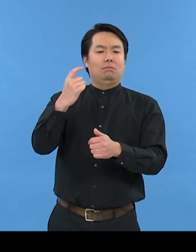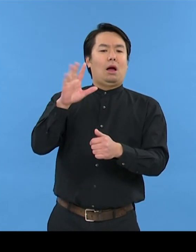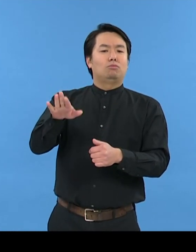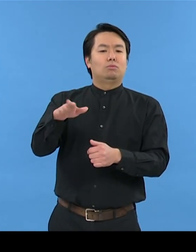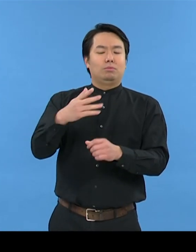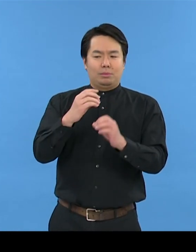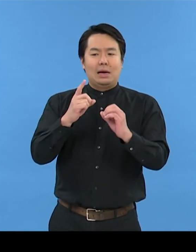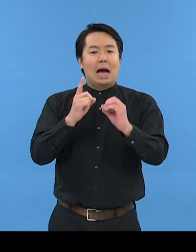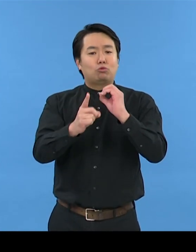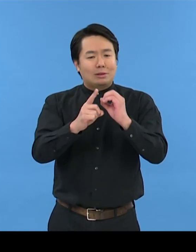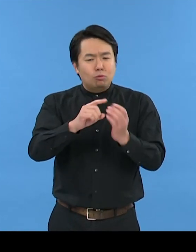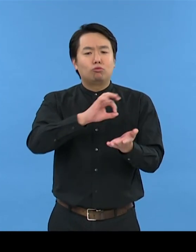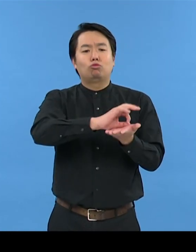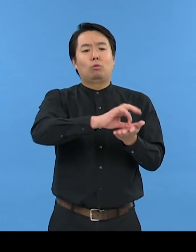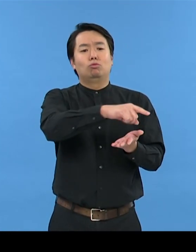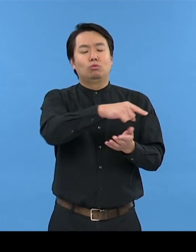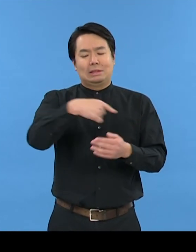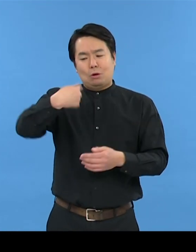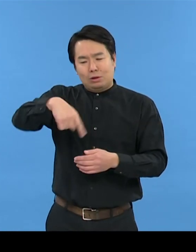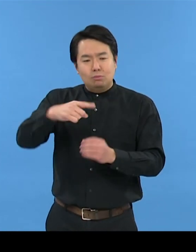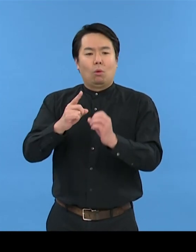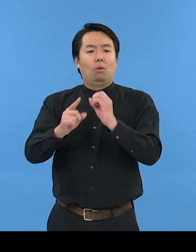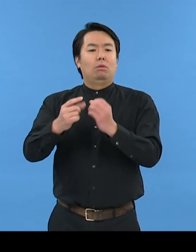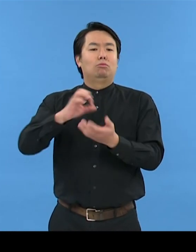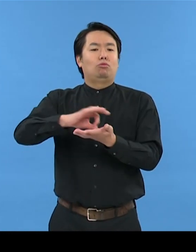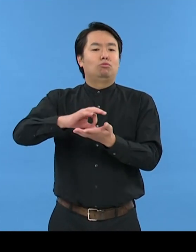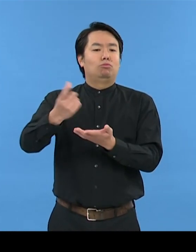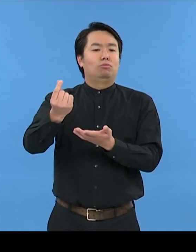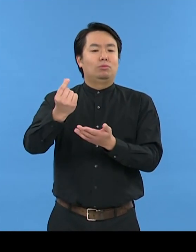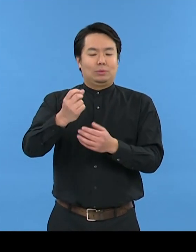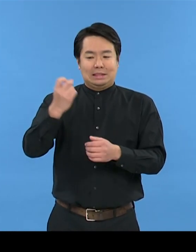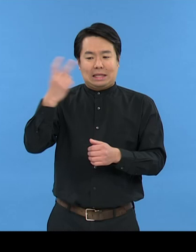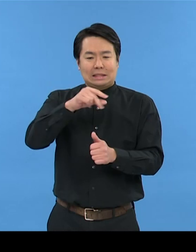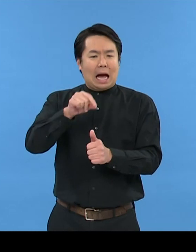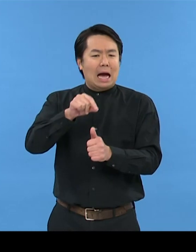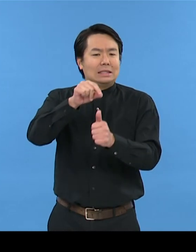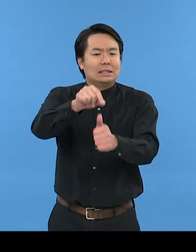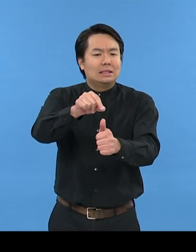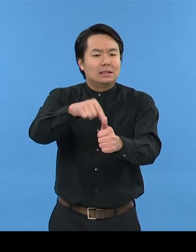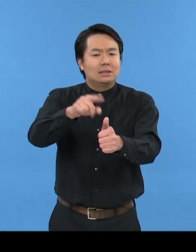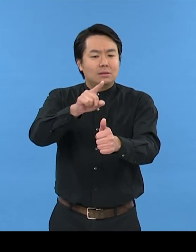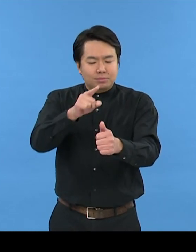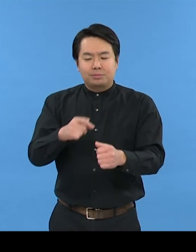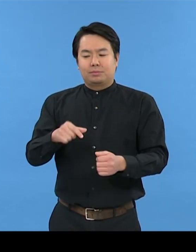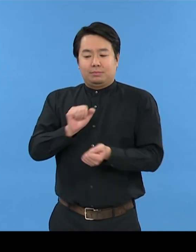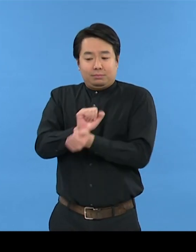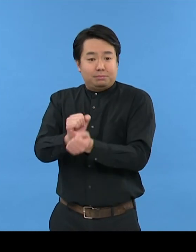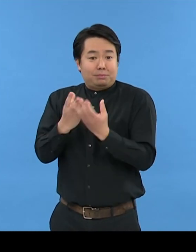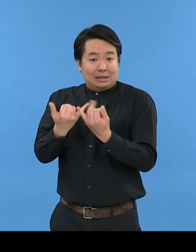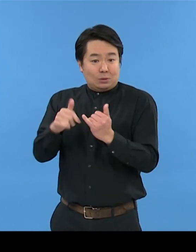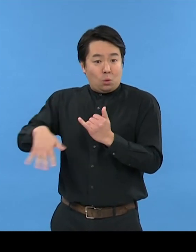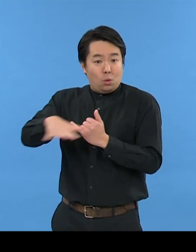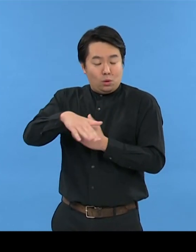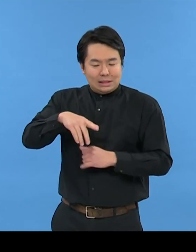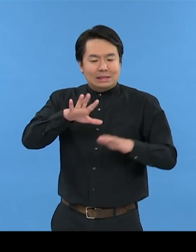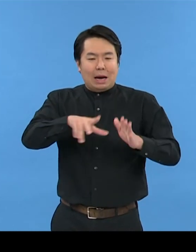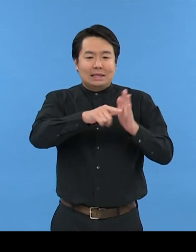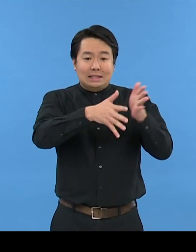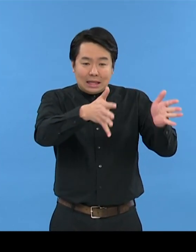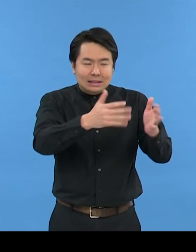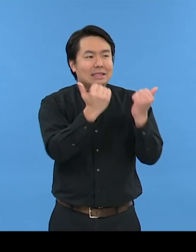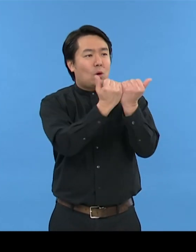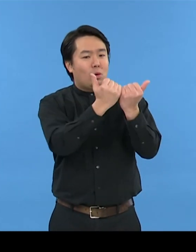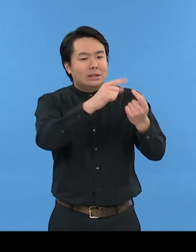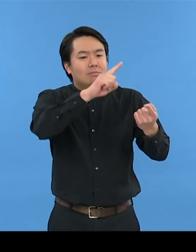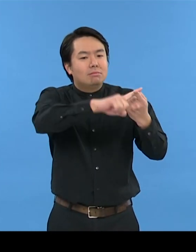カウンセリングもそうです教育もそうです再配置して今の時代や常識にマッチした